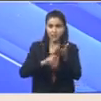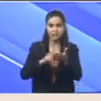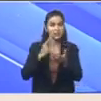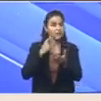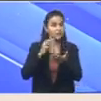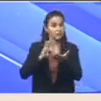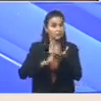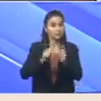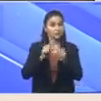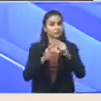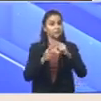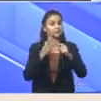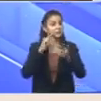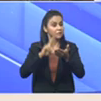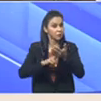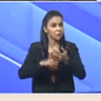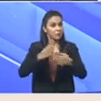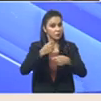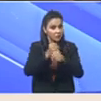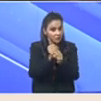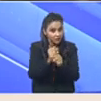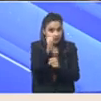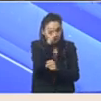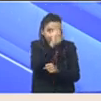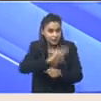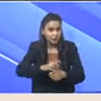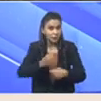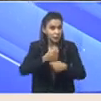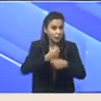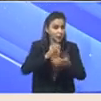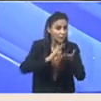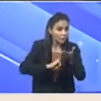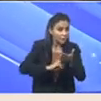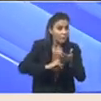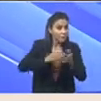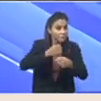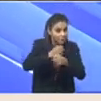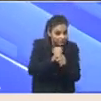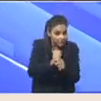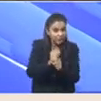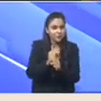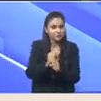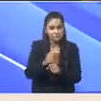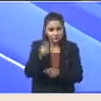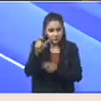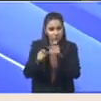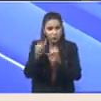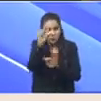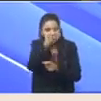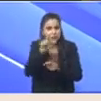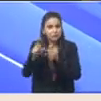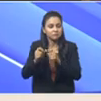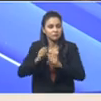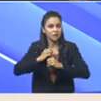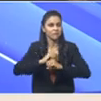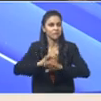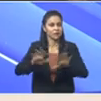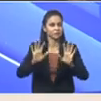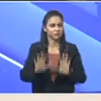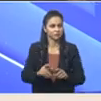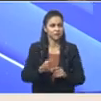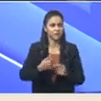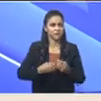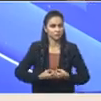में मेड इन इंडिया और मेड बाय इंडियंस छाया हुआ है। आपको ये जानकर खुशी